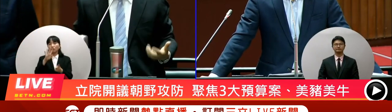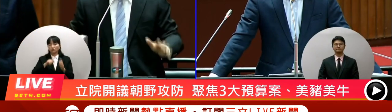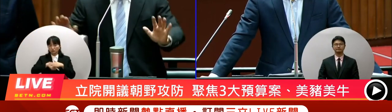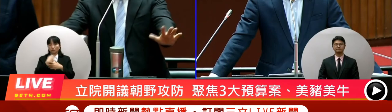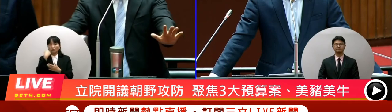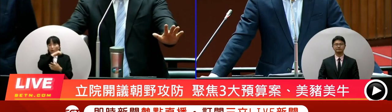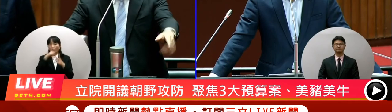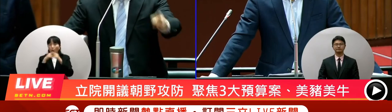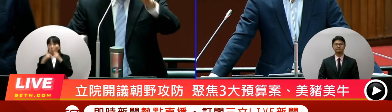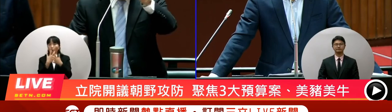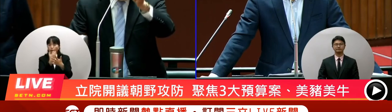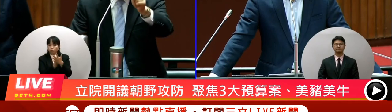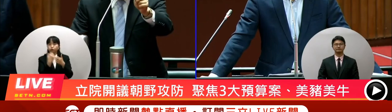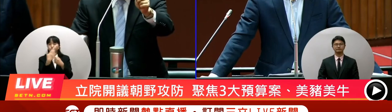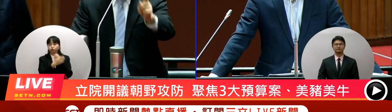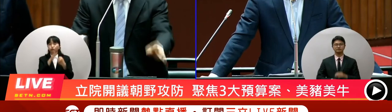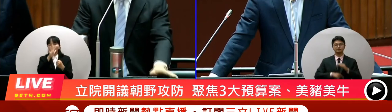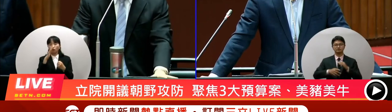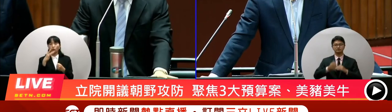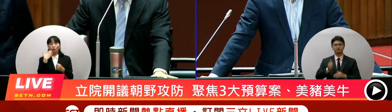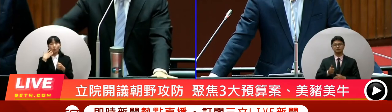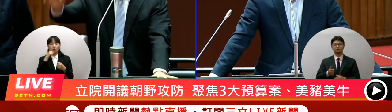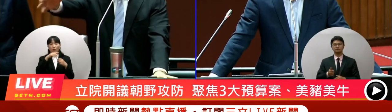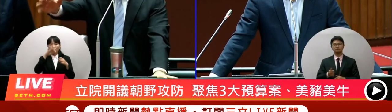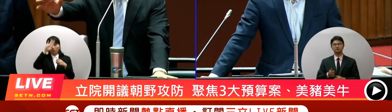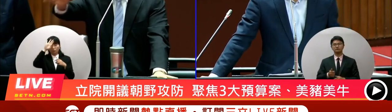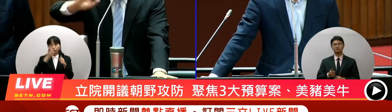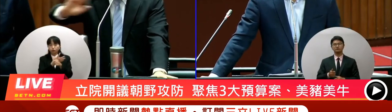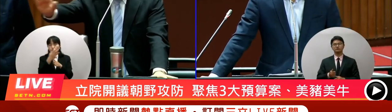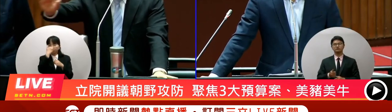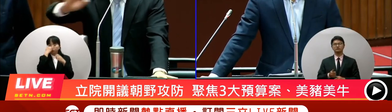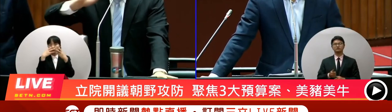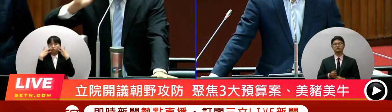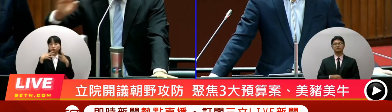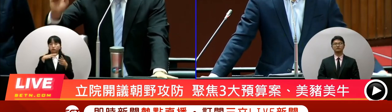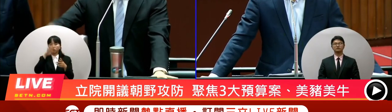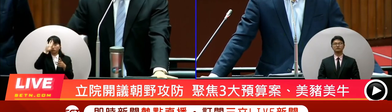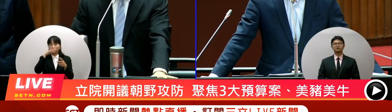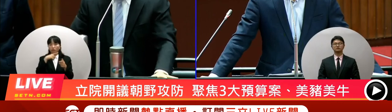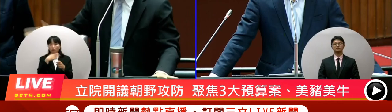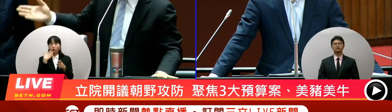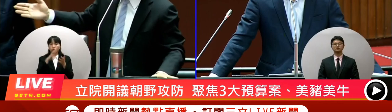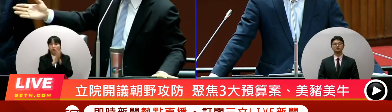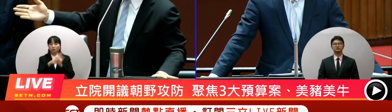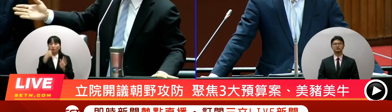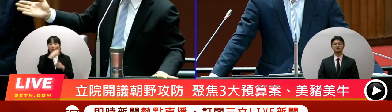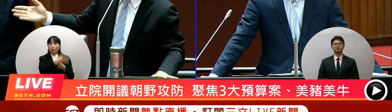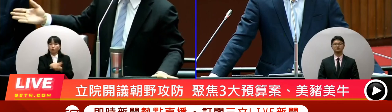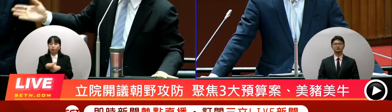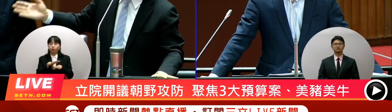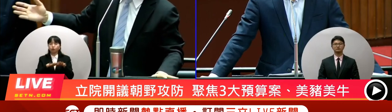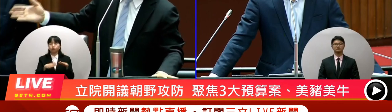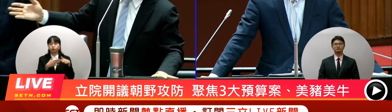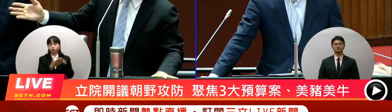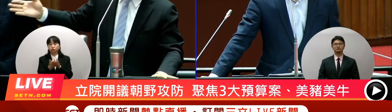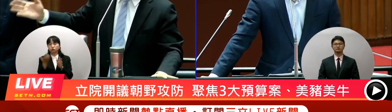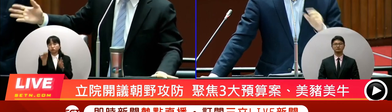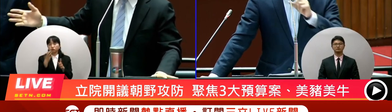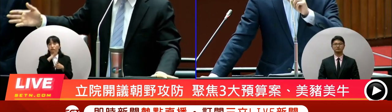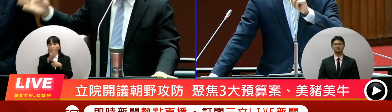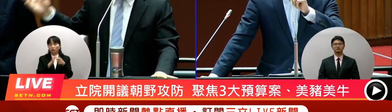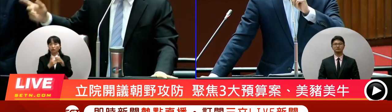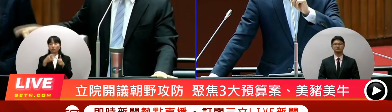日本守住。如果没有守住非洲猪瘟，到今天猪农早已破产，就像陈吉仲主委的